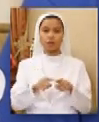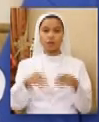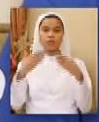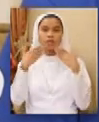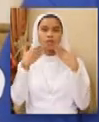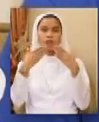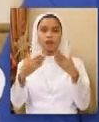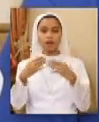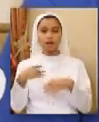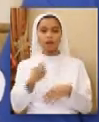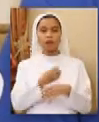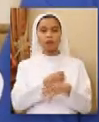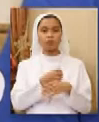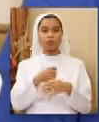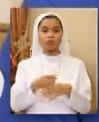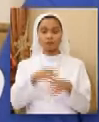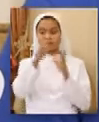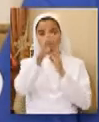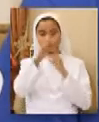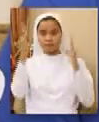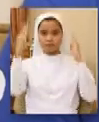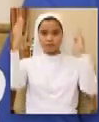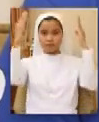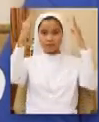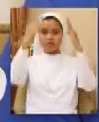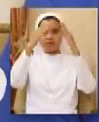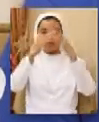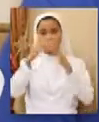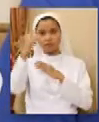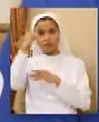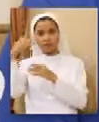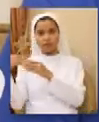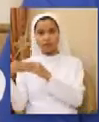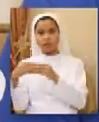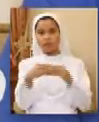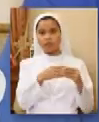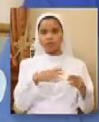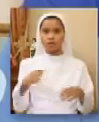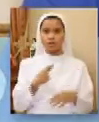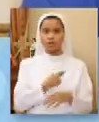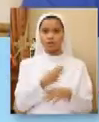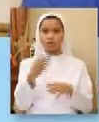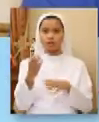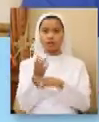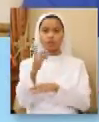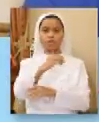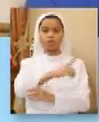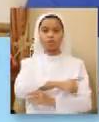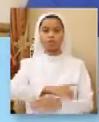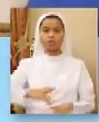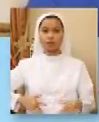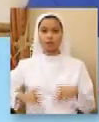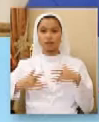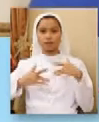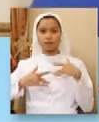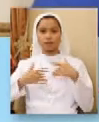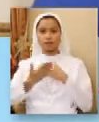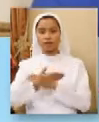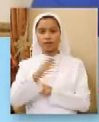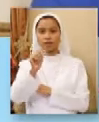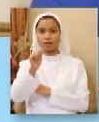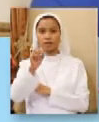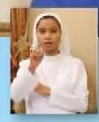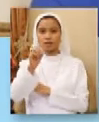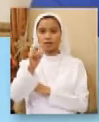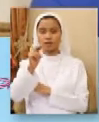mo po niya to ang satuyang ginagalangan na arsobispo sa paggiya sa satuyang aral daw na pagkabuhay. Ako mo